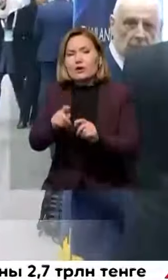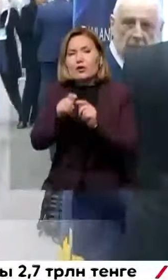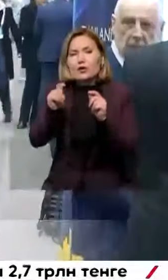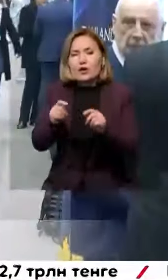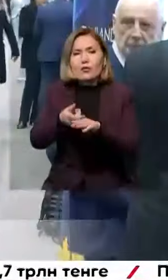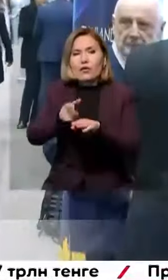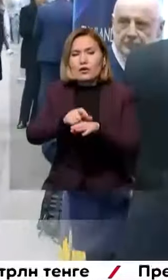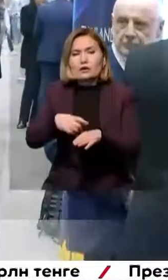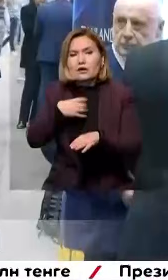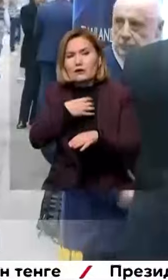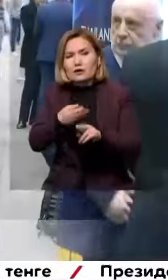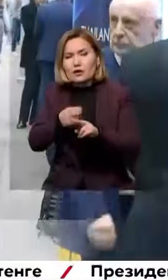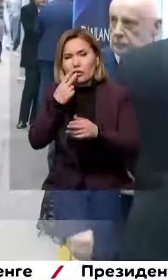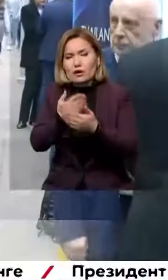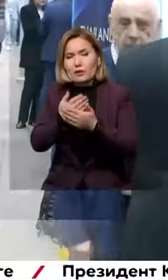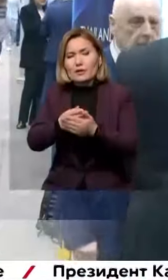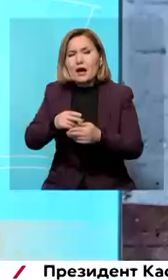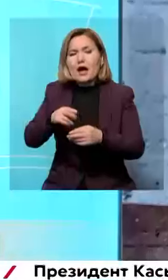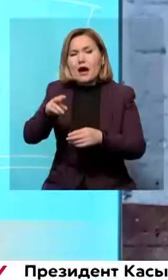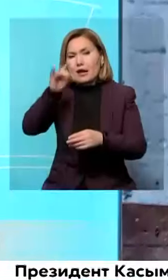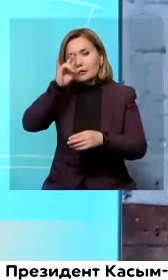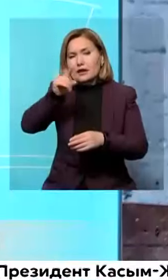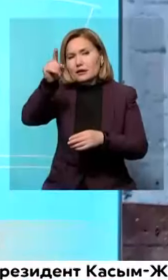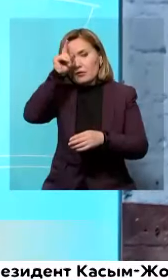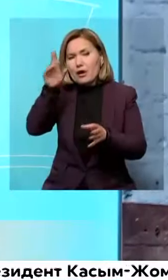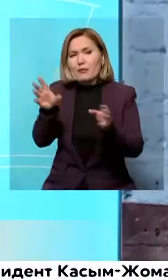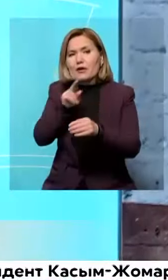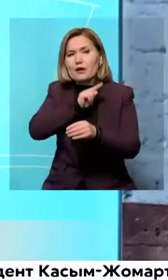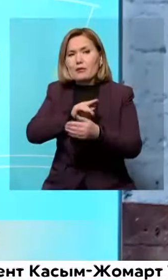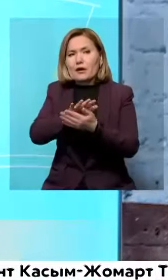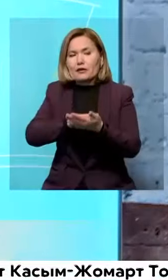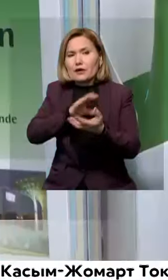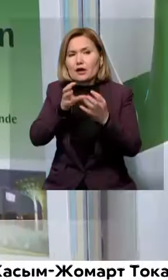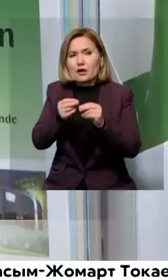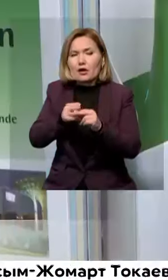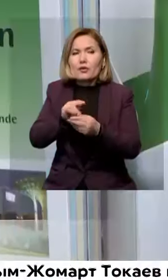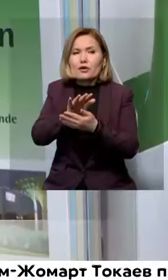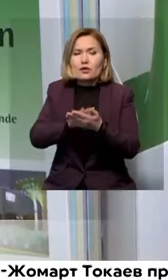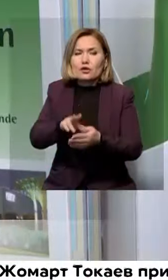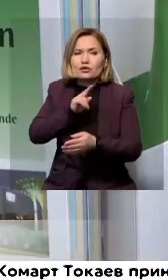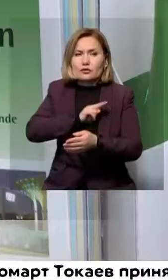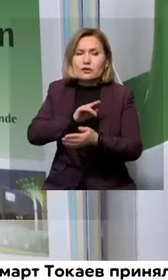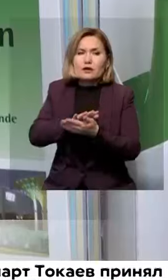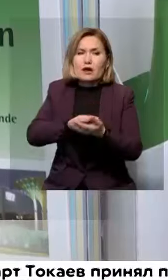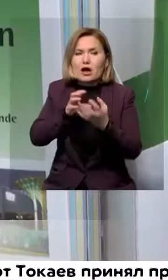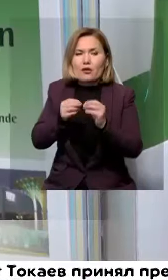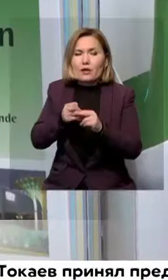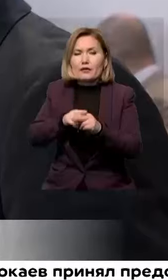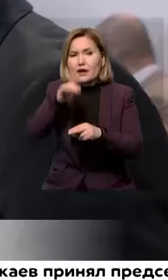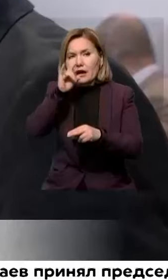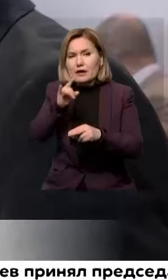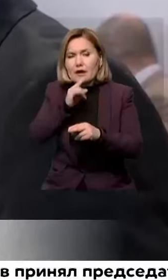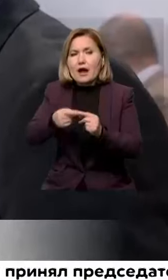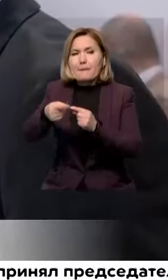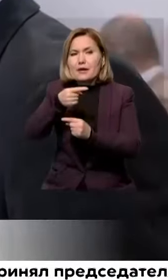жатқаны соның айқын дәлелі. Бірақ мемлекеттер мұнымен шектеліп қалмақ емес. Кәсіпорын санын одан әрі көбейтуді көздейді. Осы мақсатта отандық